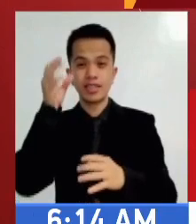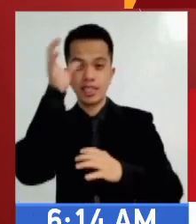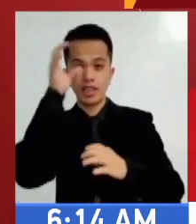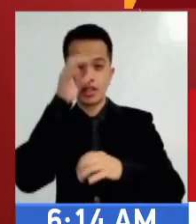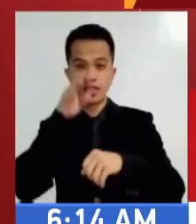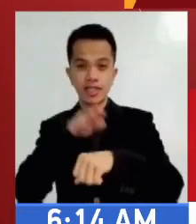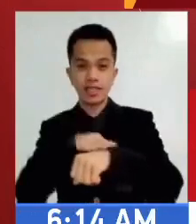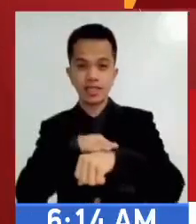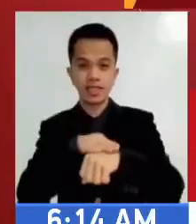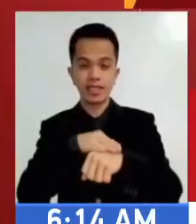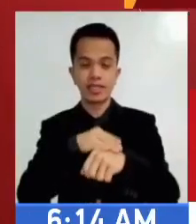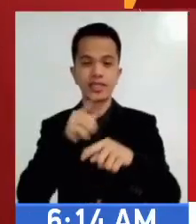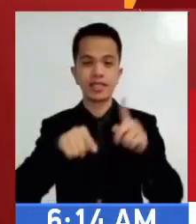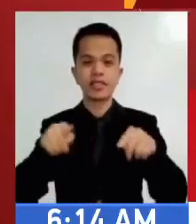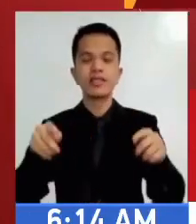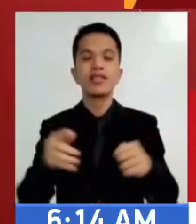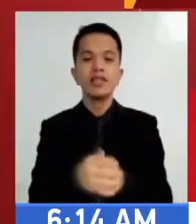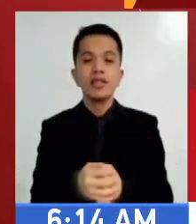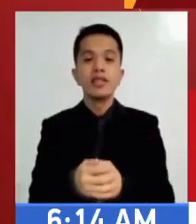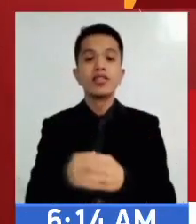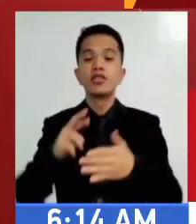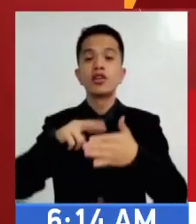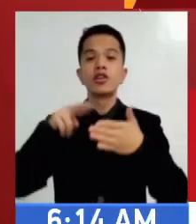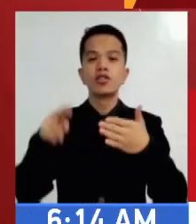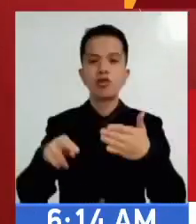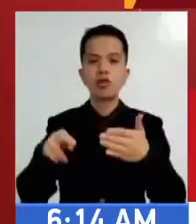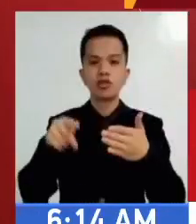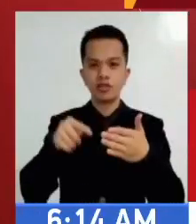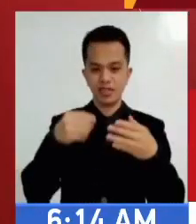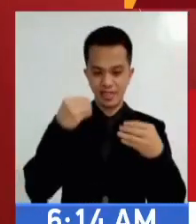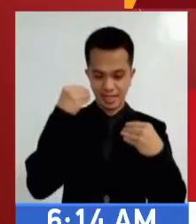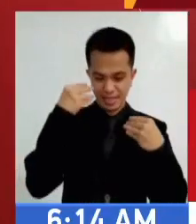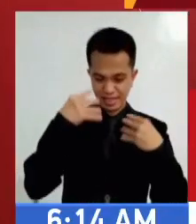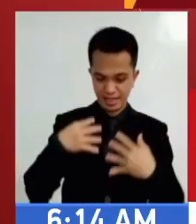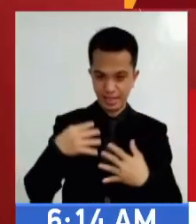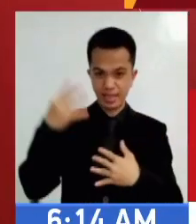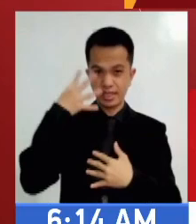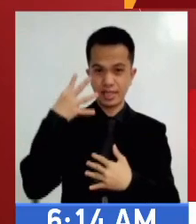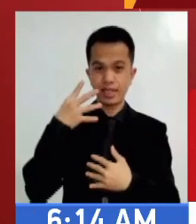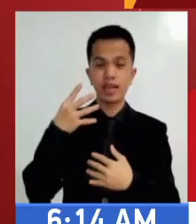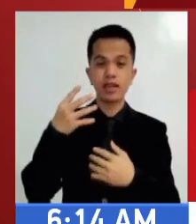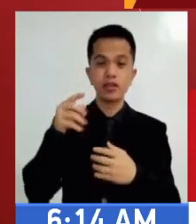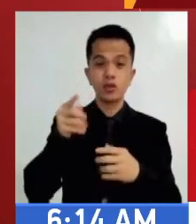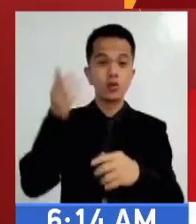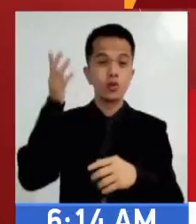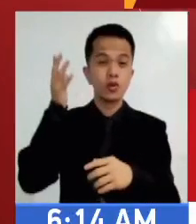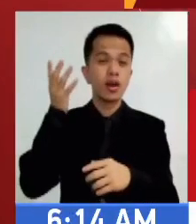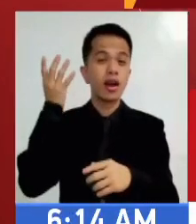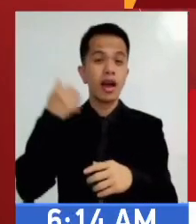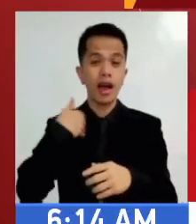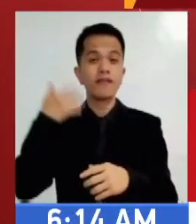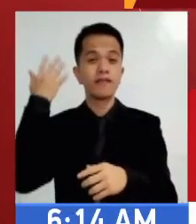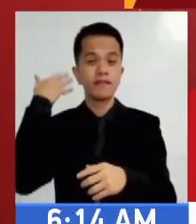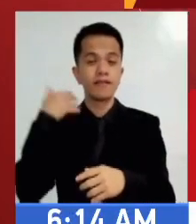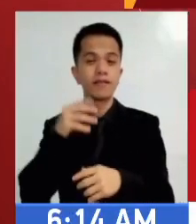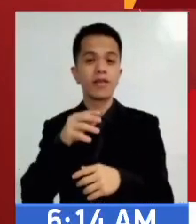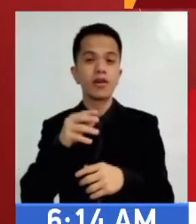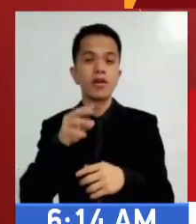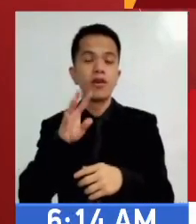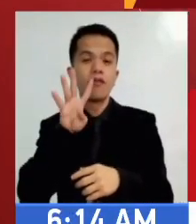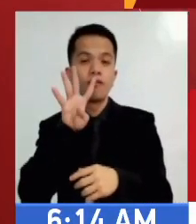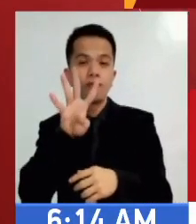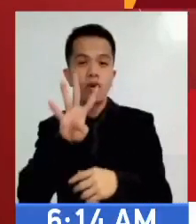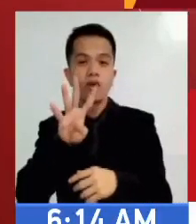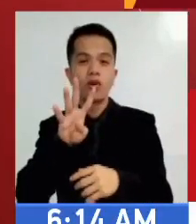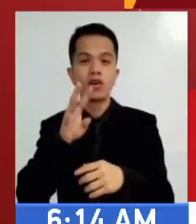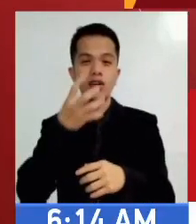malalang resulta niyan ay skin cancer. Kapag meron kang history of at least 4 sunburns in the past,